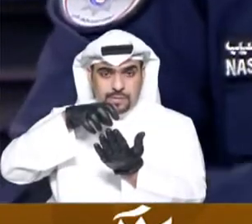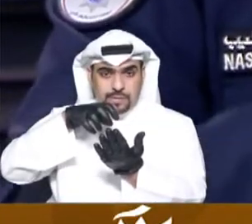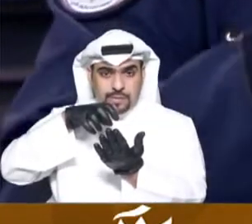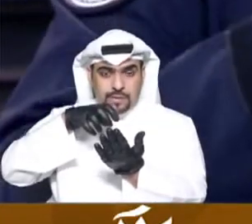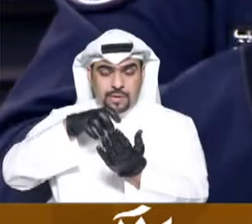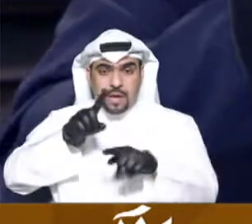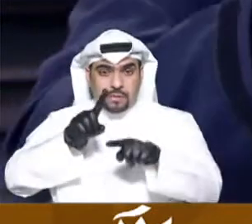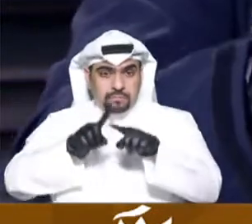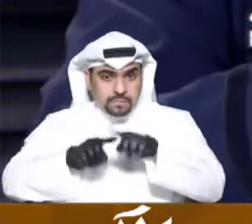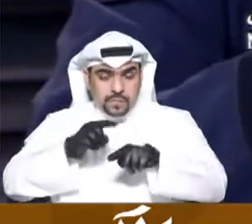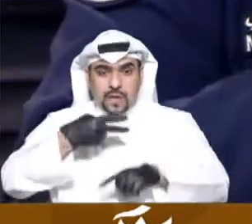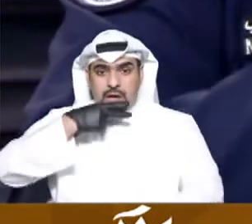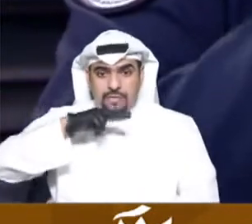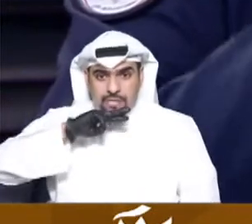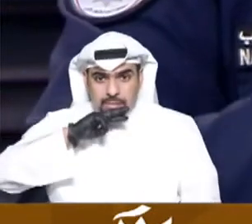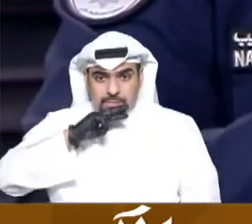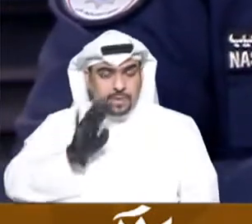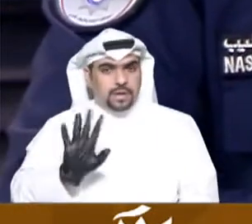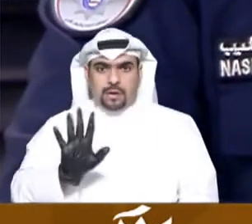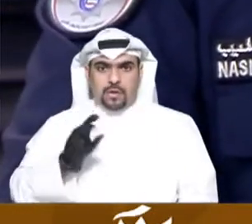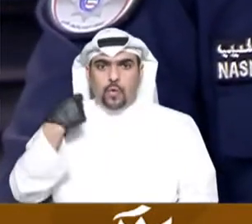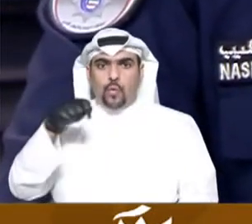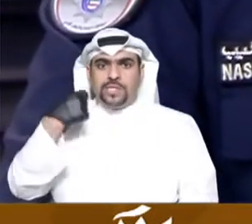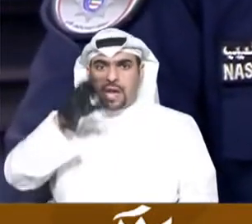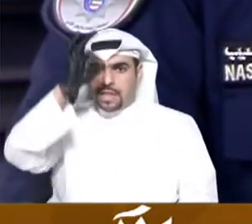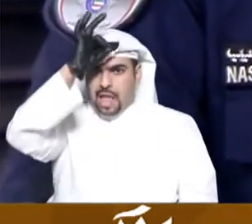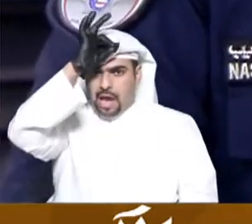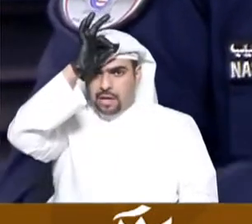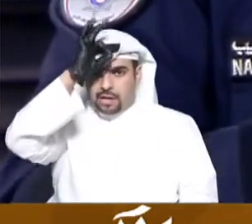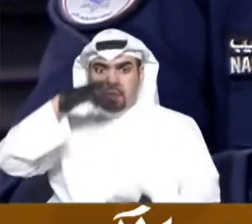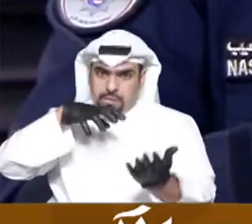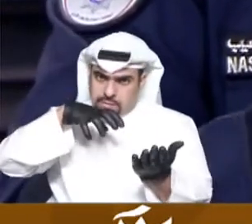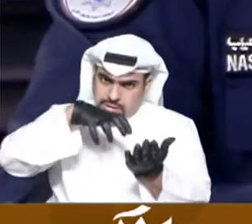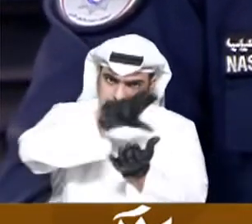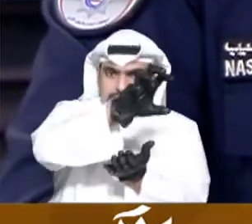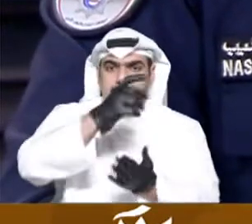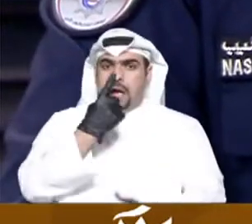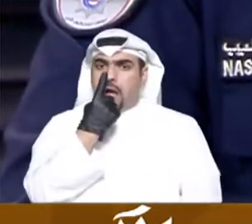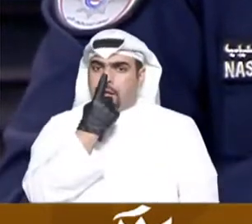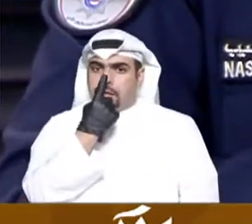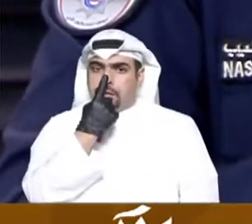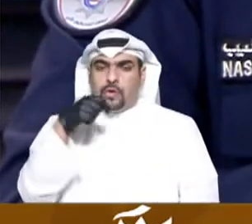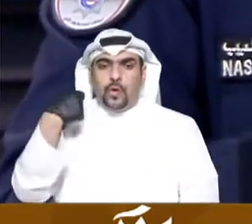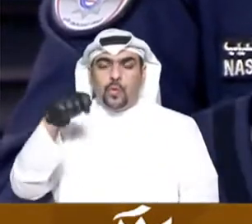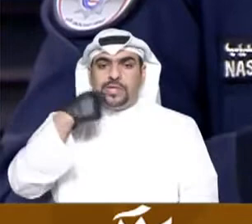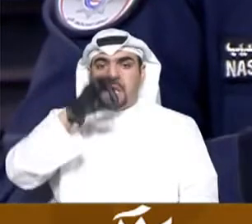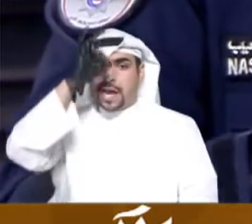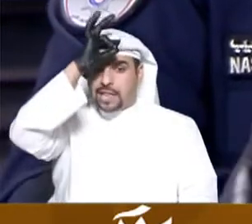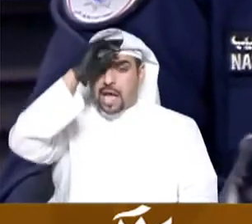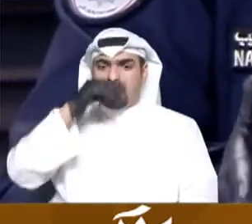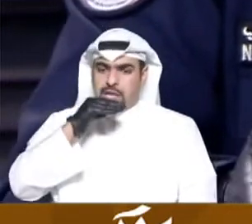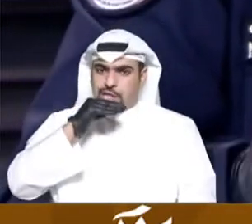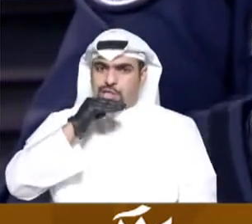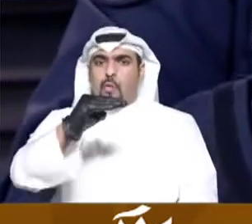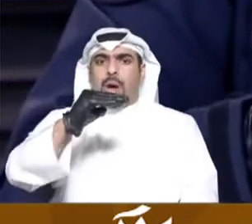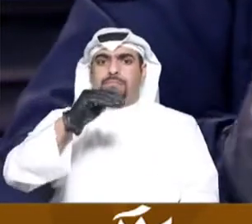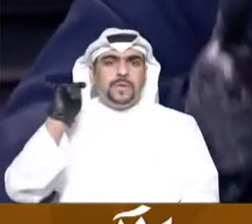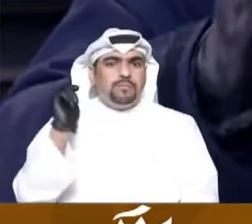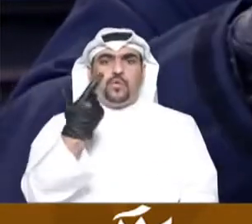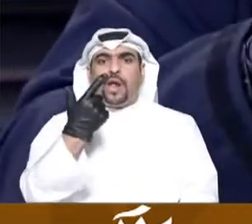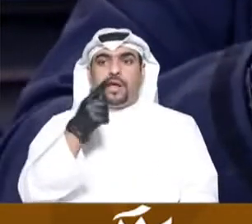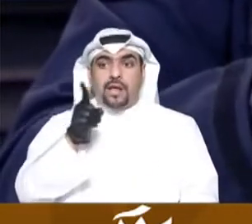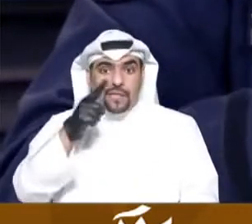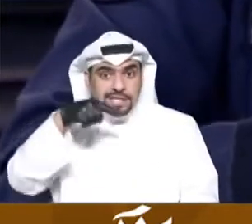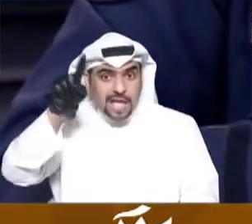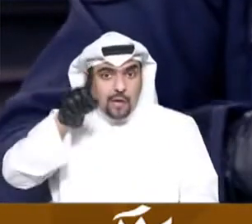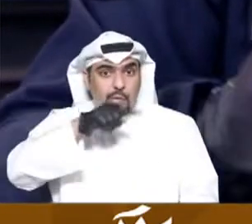وياه ونرد عليك، يعني نرد عليك في هذا الموضوع، يعني نقول لك انه صح او مو صح يتم الرد عليك. يعني احنا يمكن عملنا على مدار